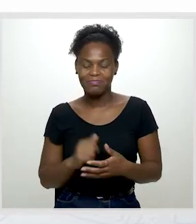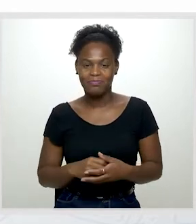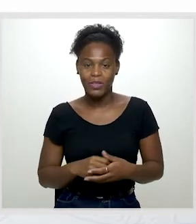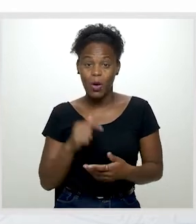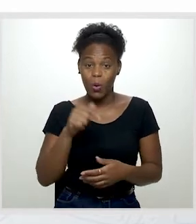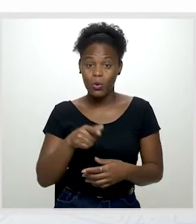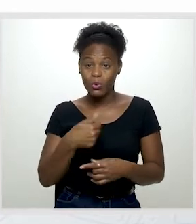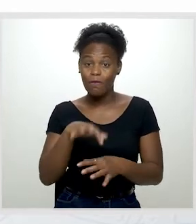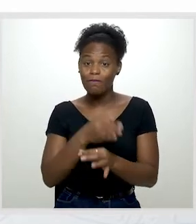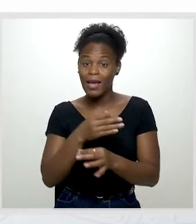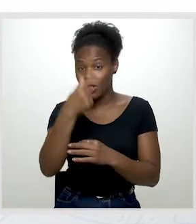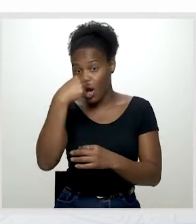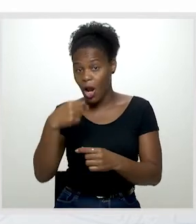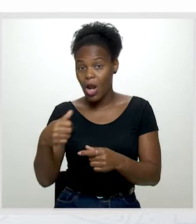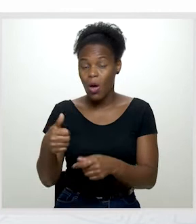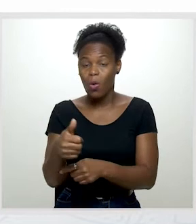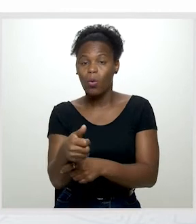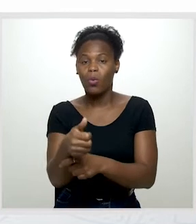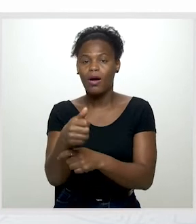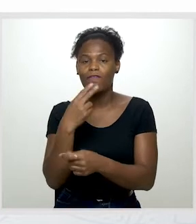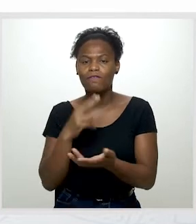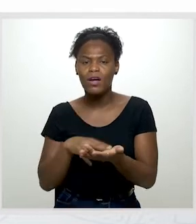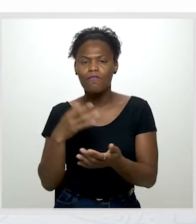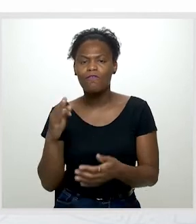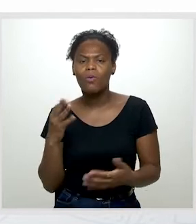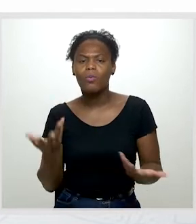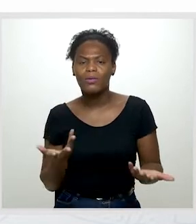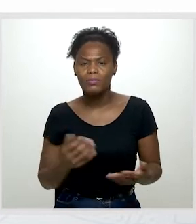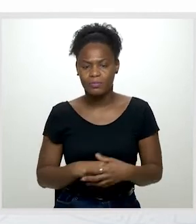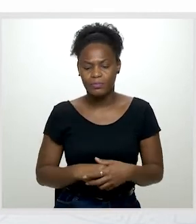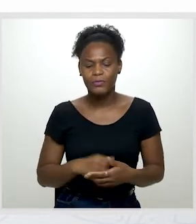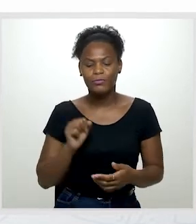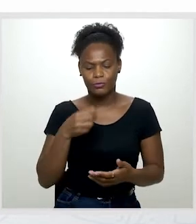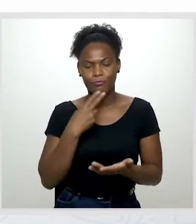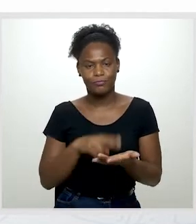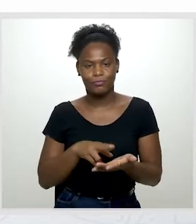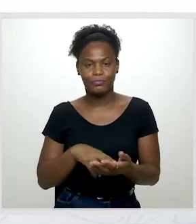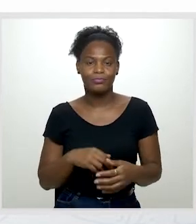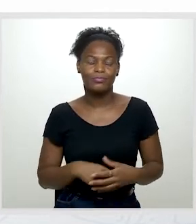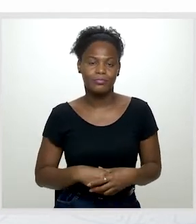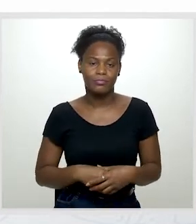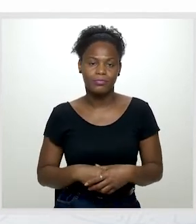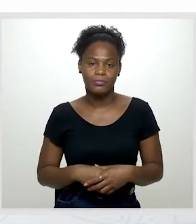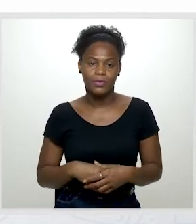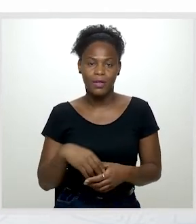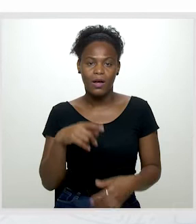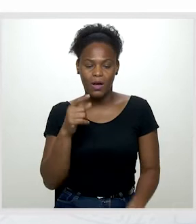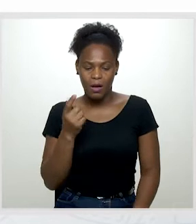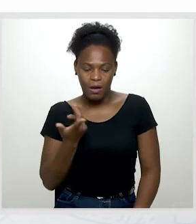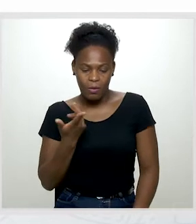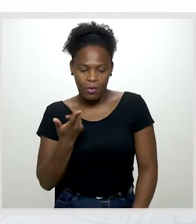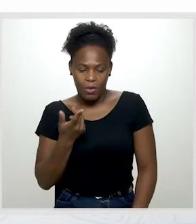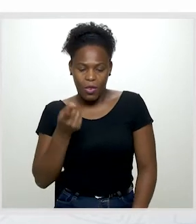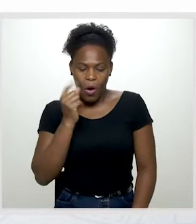Aujourd'hui, on fête Halloween en France. Vrai ou faux? Vrai. L'homme et la